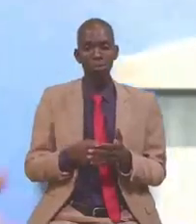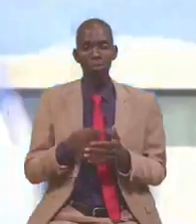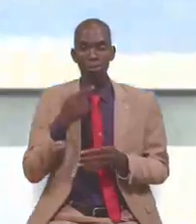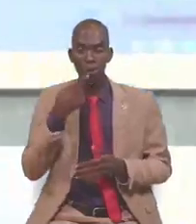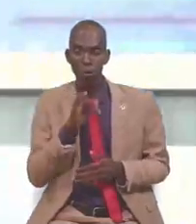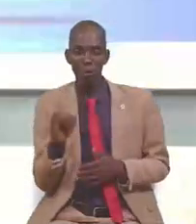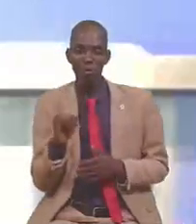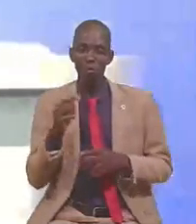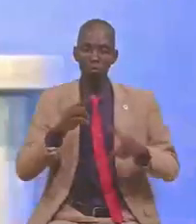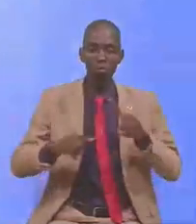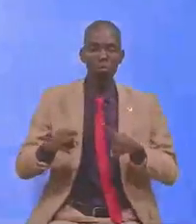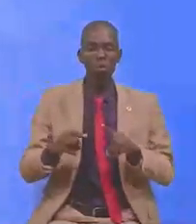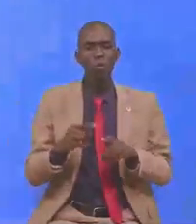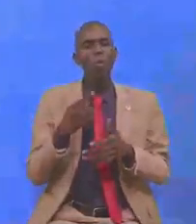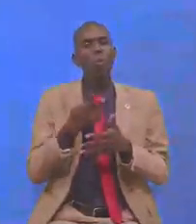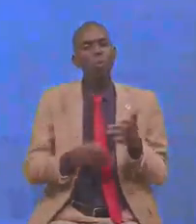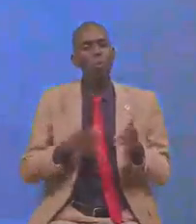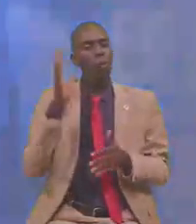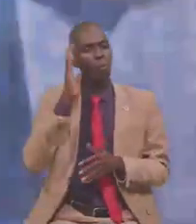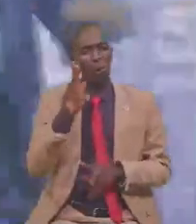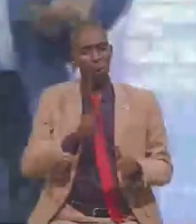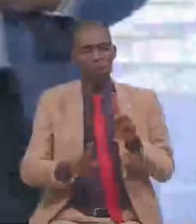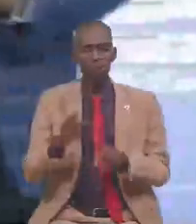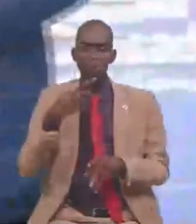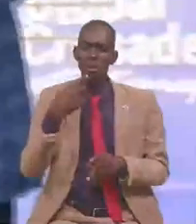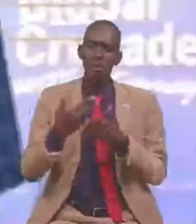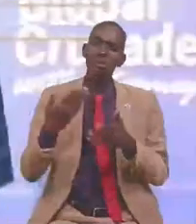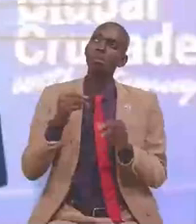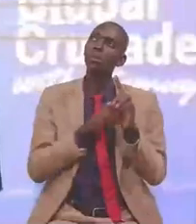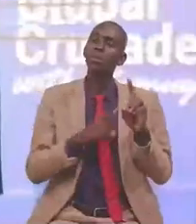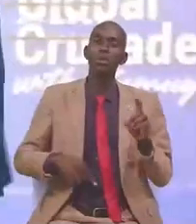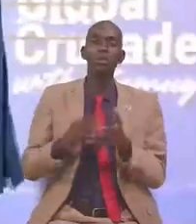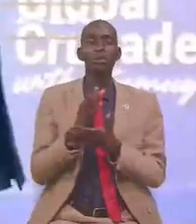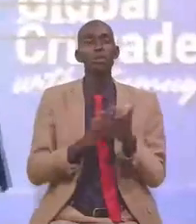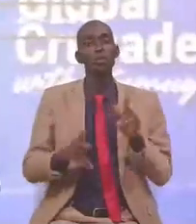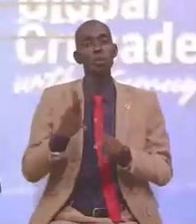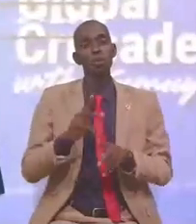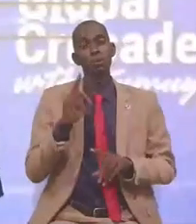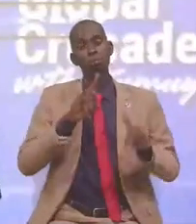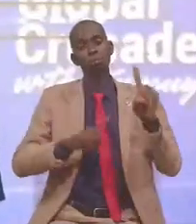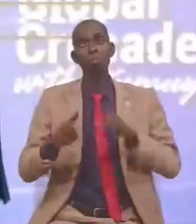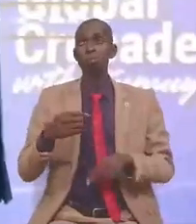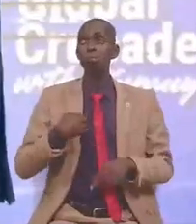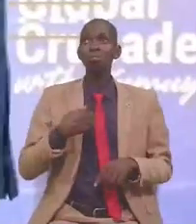que les gens disent devant le Seigneur, certains disent, je ne suis pas